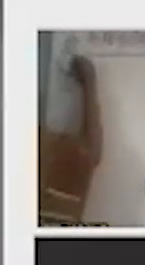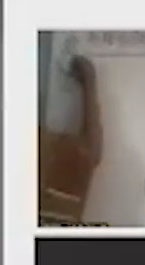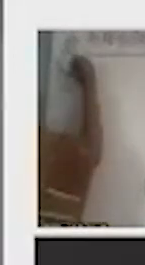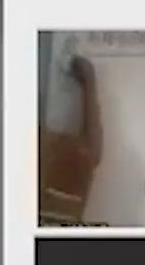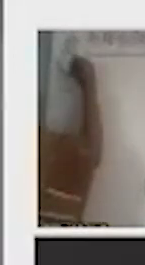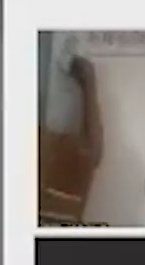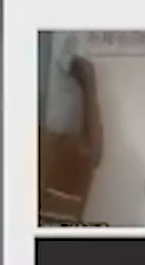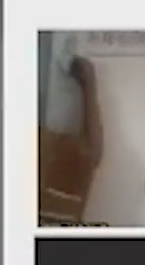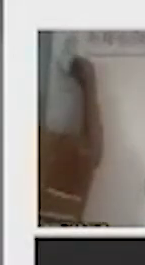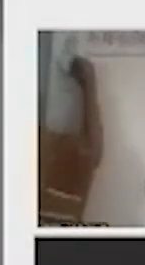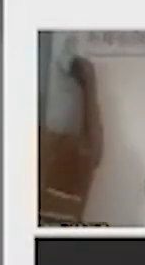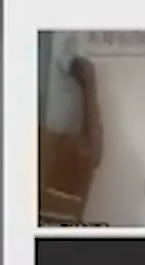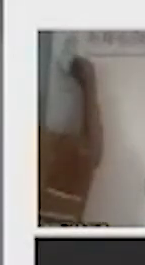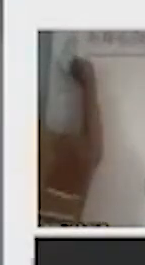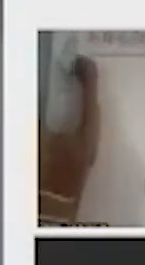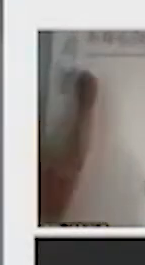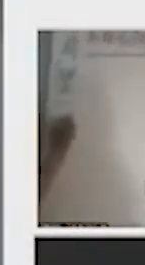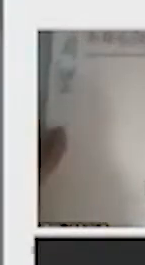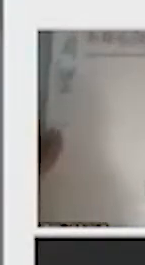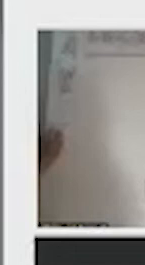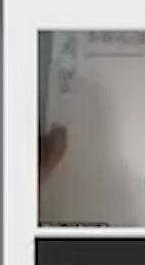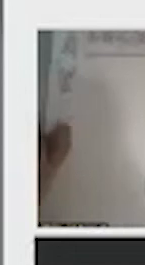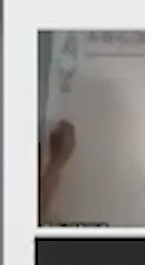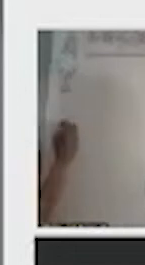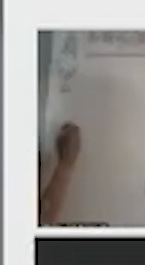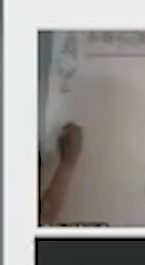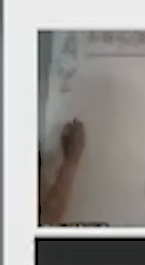ولهذا أريد أن أوضح هنا في كلمتي